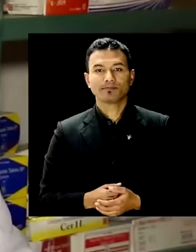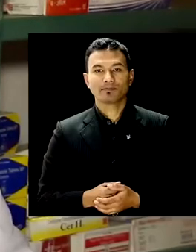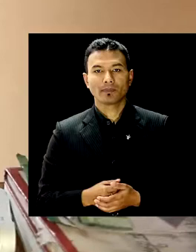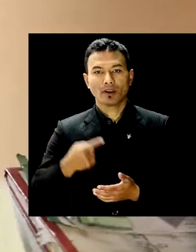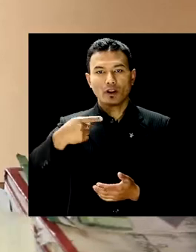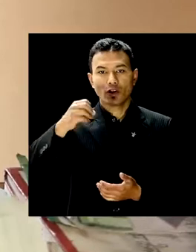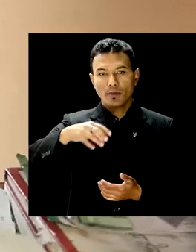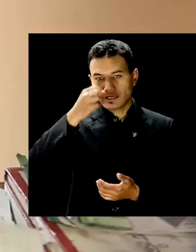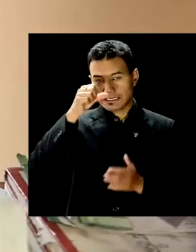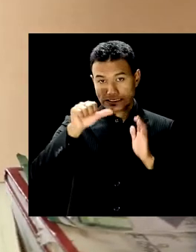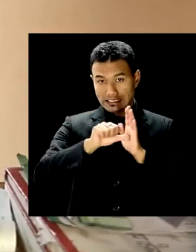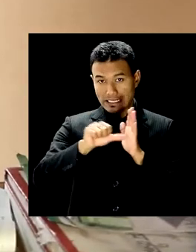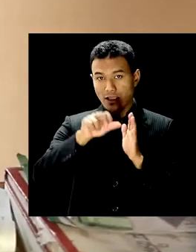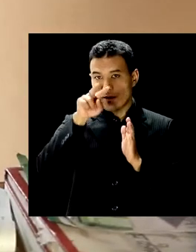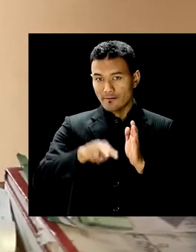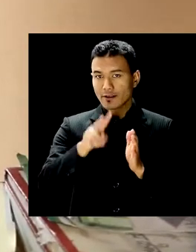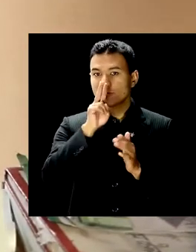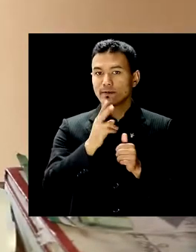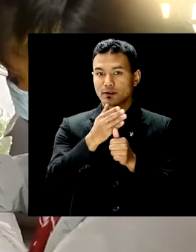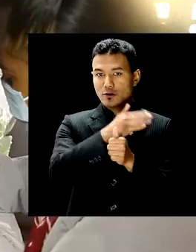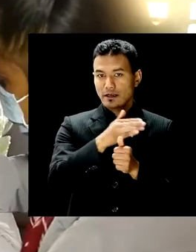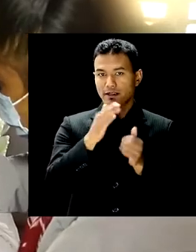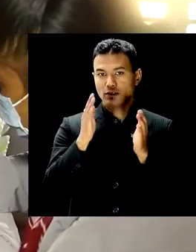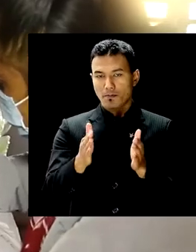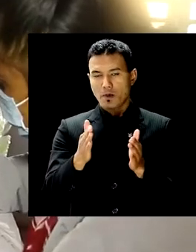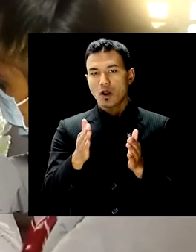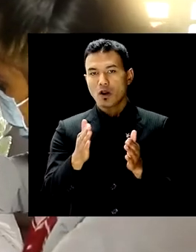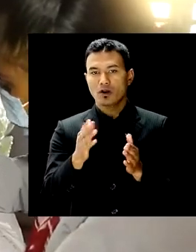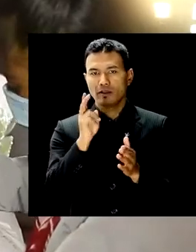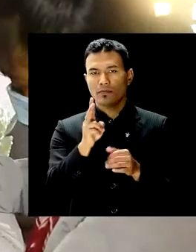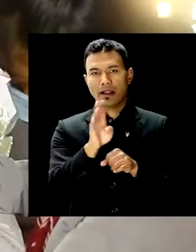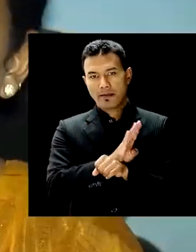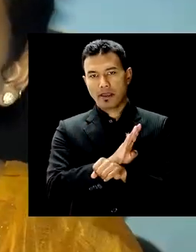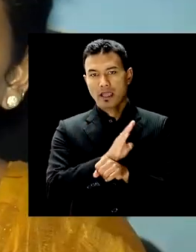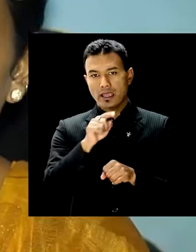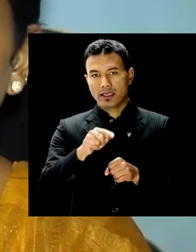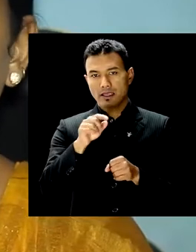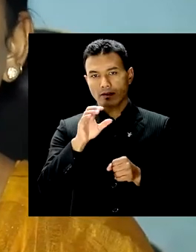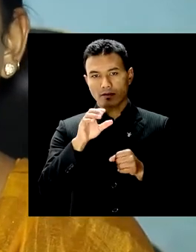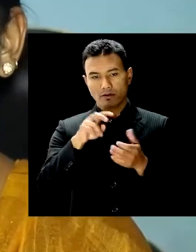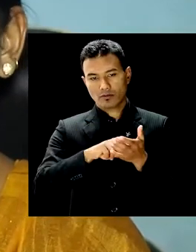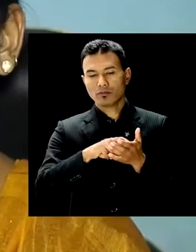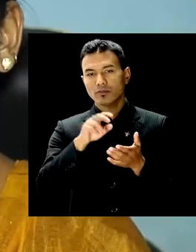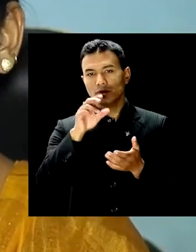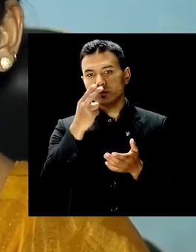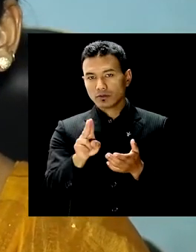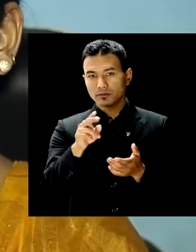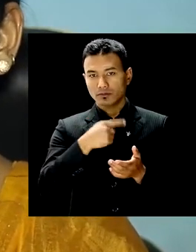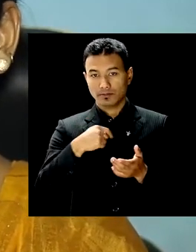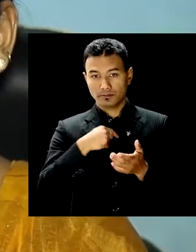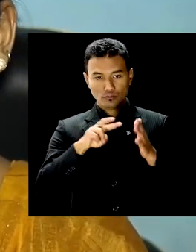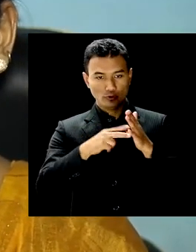नवलपरासी जिल्लाको अवस्था 2 वर्ष अगाडिसम्मको हेर्नुपर्दा त्यतिखेर यहाँको सिपिआर एकदमै कम थियो, तर हाम्रो